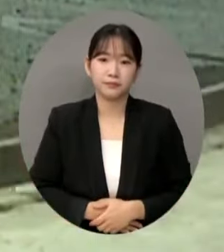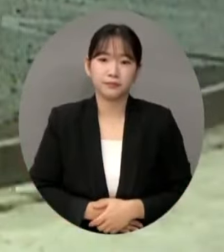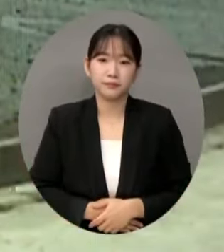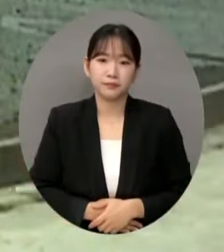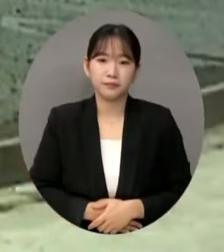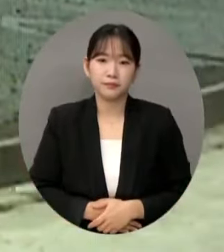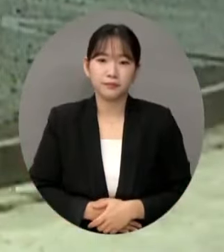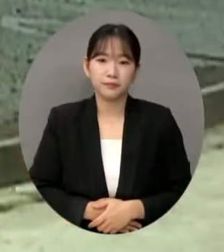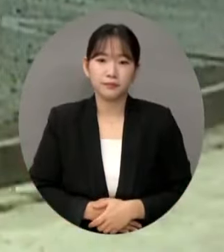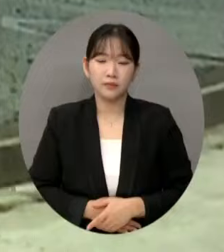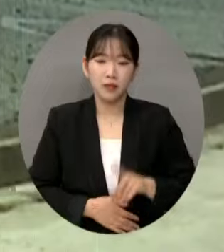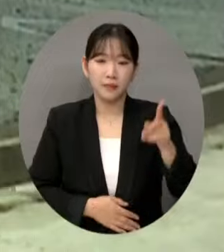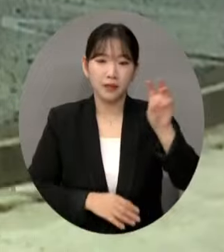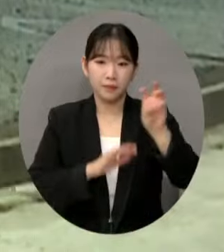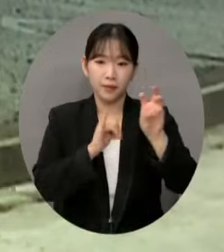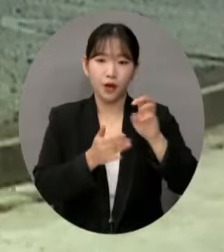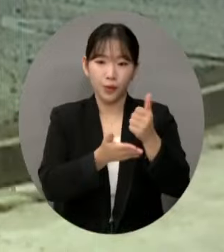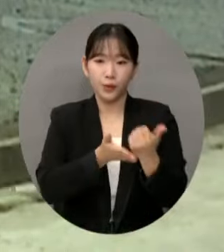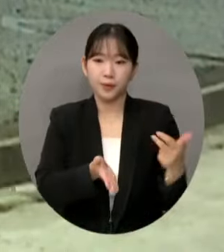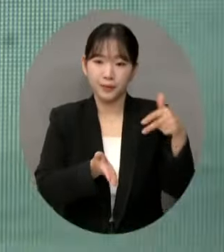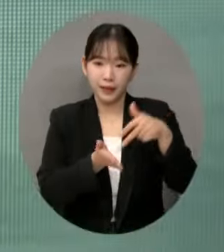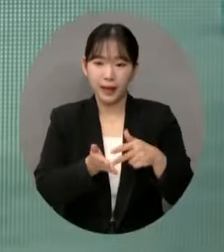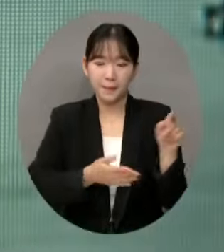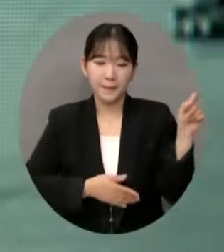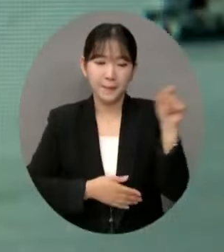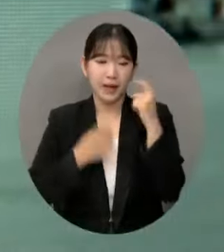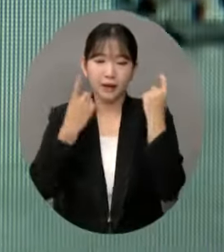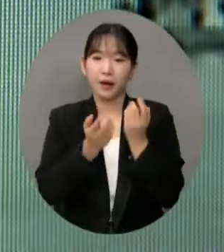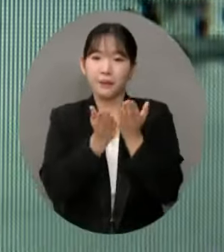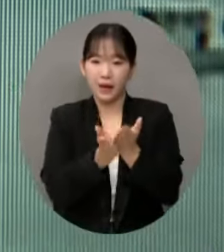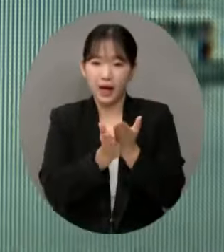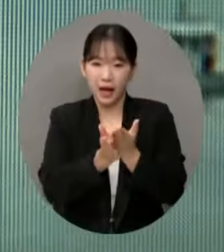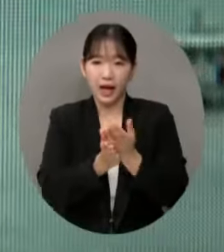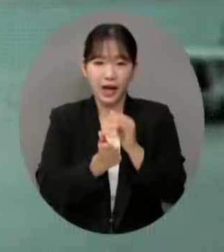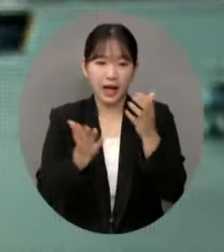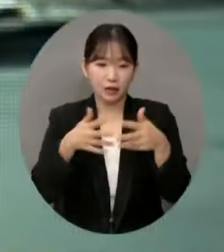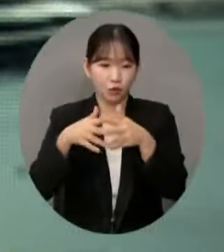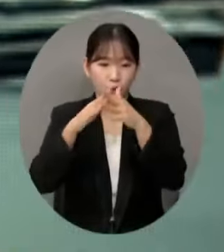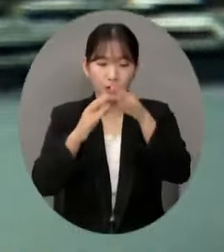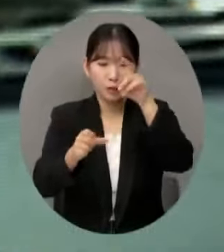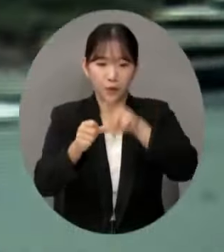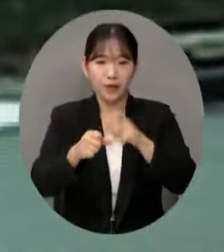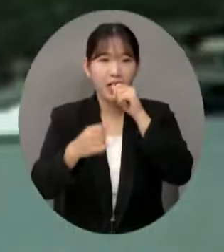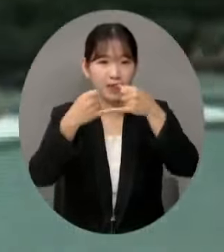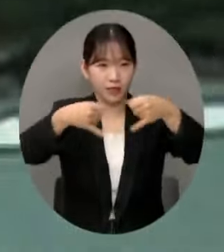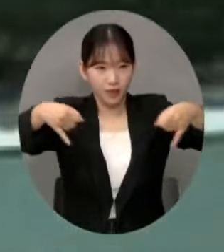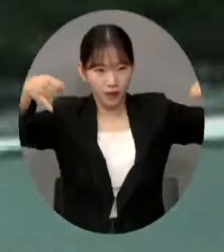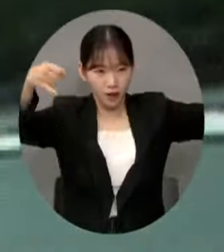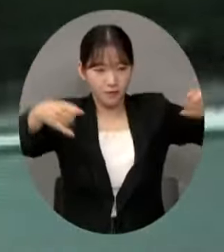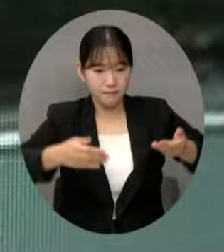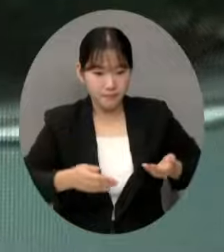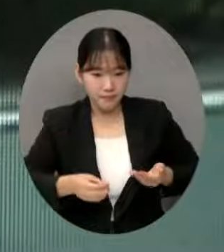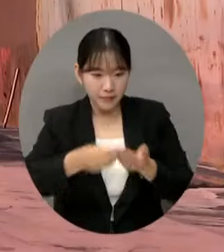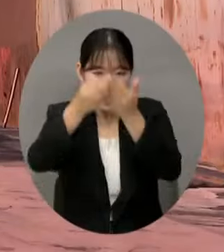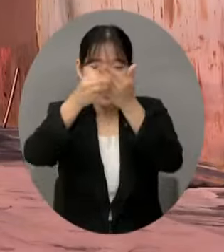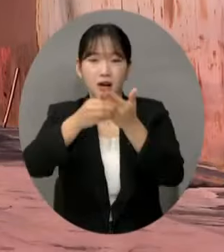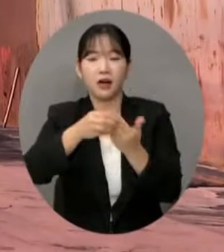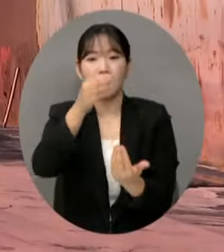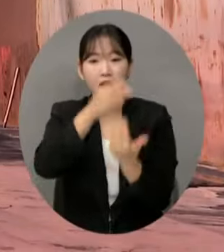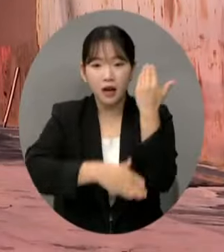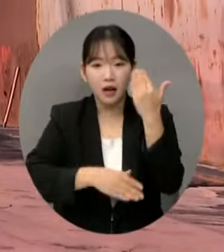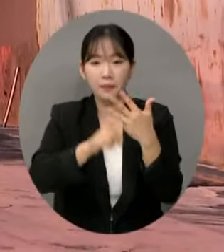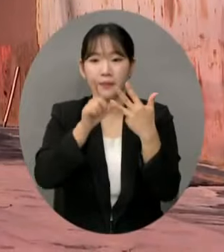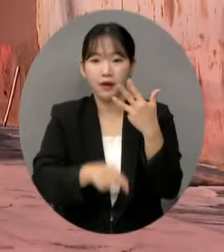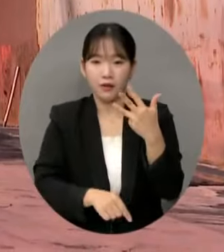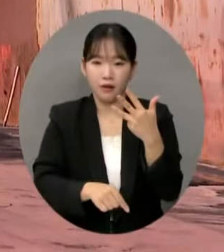정리했습니다 130여명의 승객을 태운 쾌속 여객선이 공사용 철선과 충돌하는 사고가 발생한 것은 지난 8월